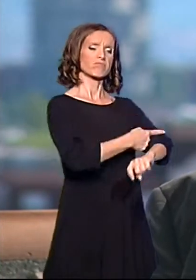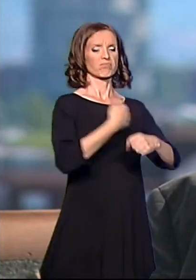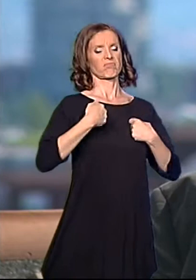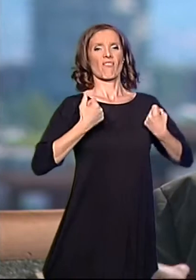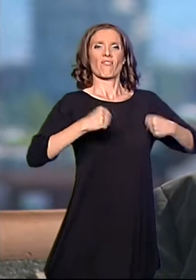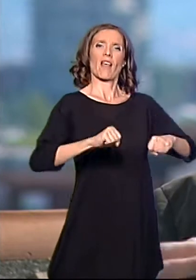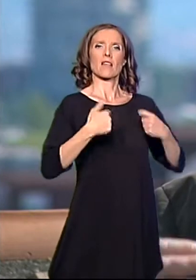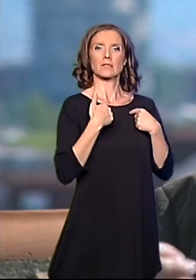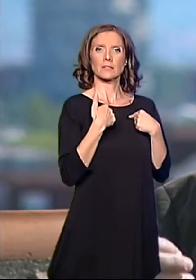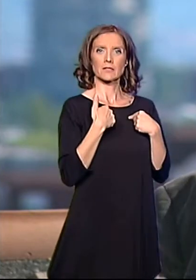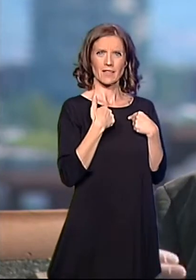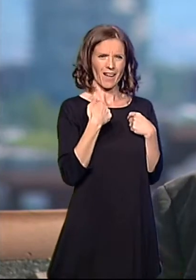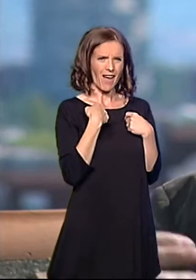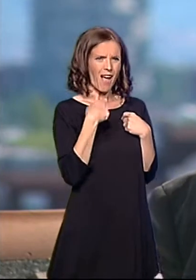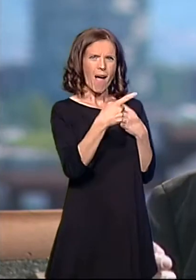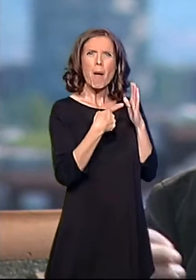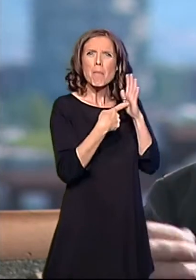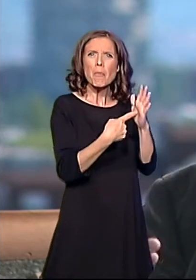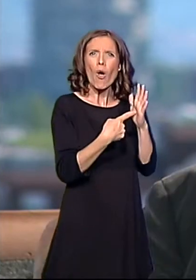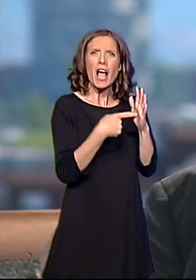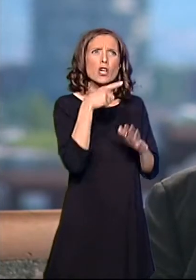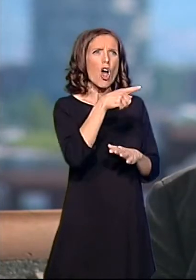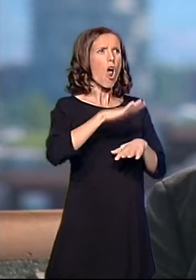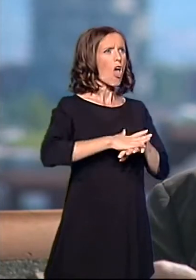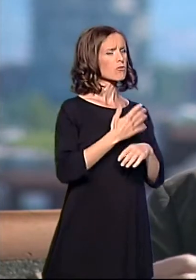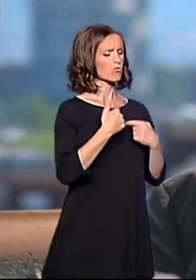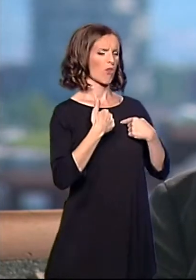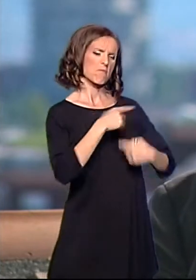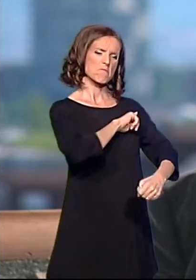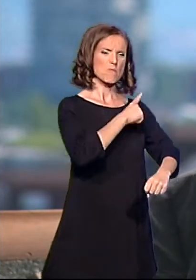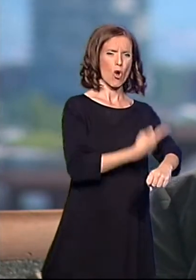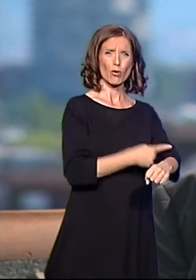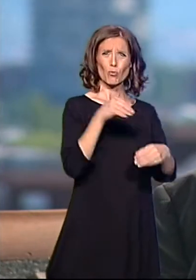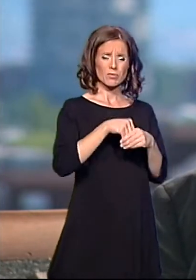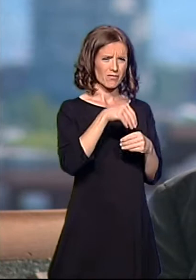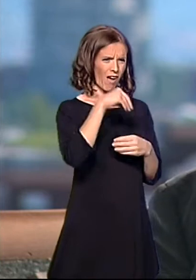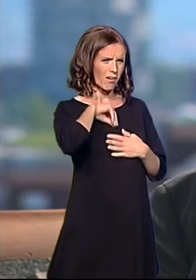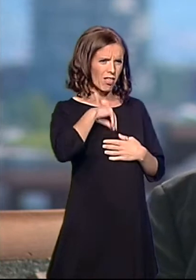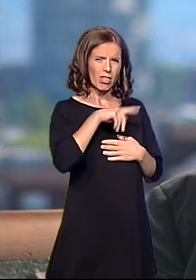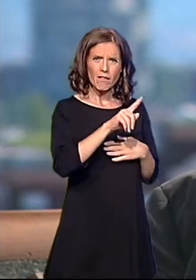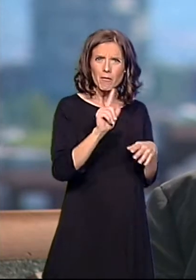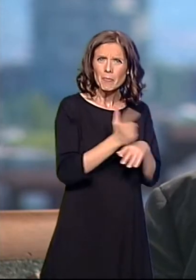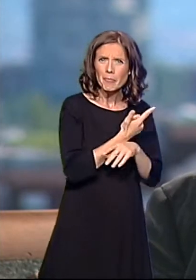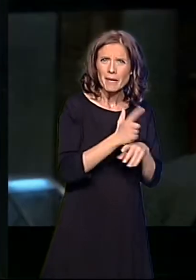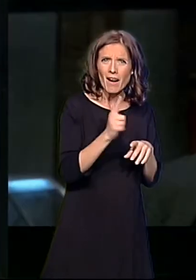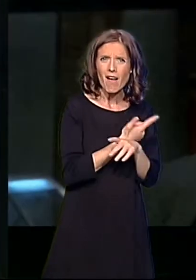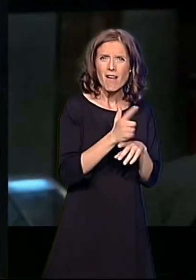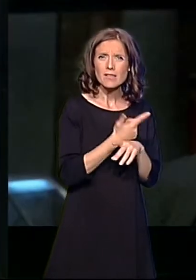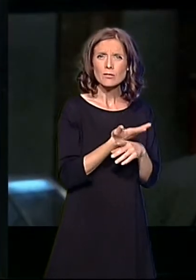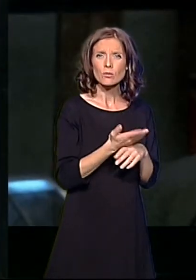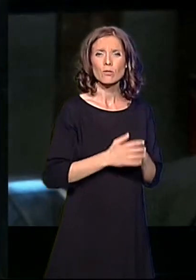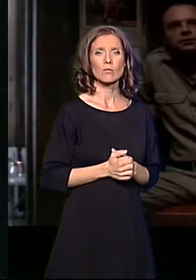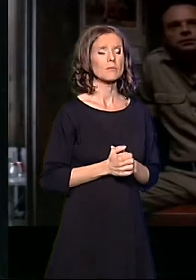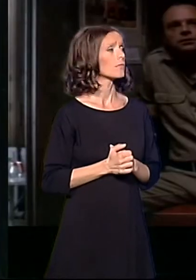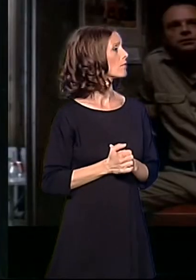da je taj osjećaj koji njima, jeli, daje nadmoć, u stvari jedna ispraznata, nešto što je veoma lažno. Are